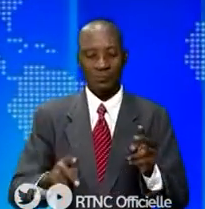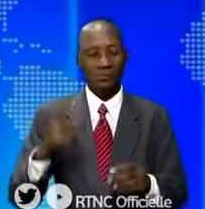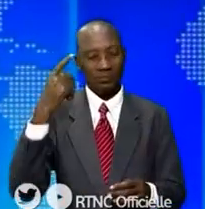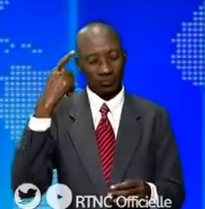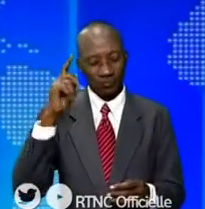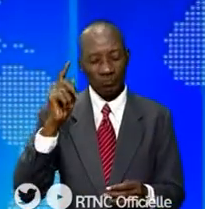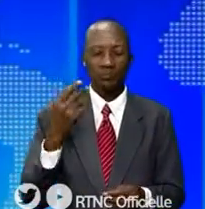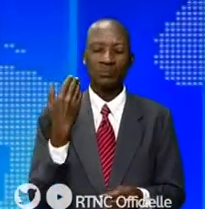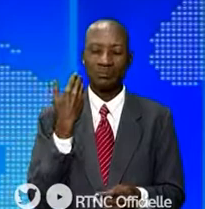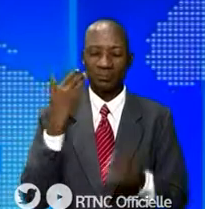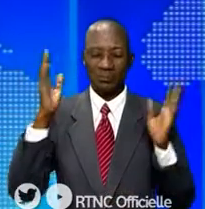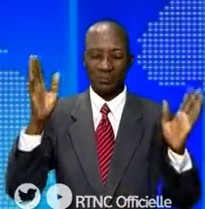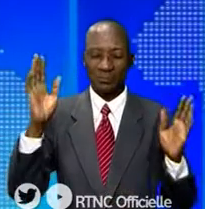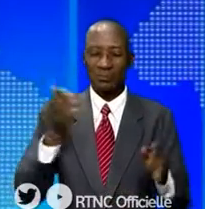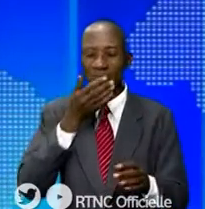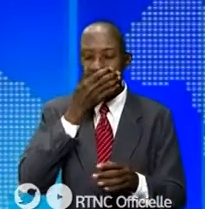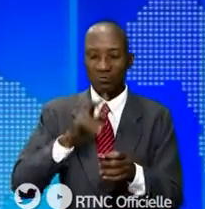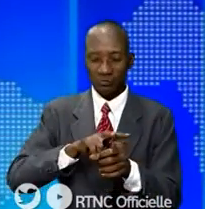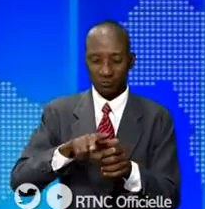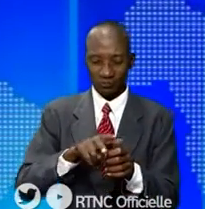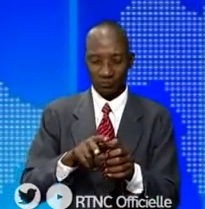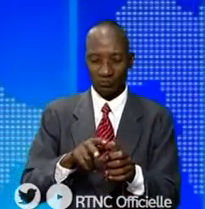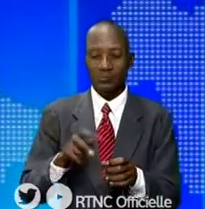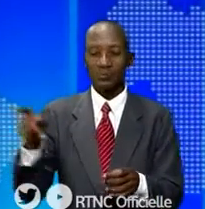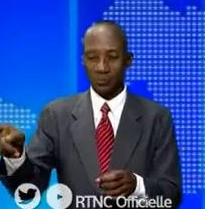matin, ils étaient au stade de Martyrs où ils sont allés